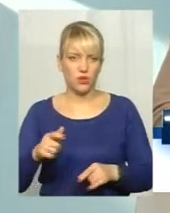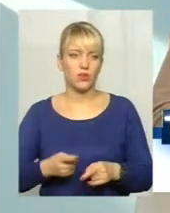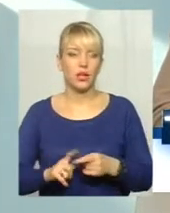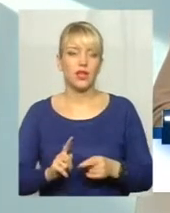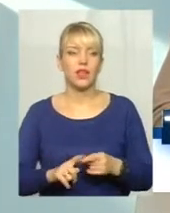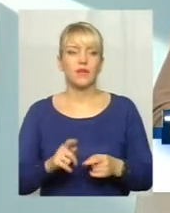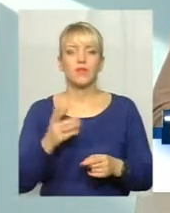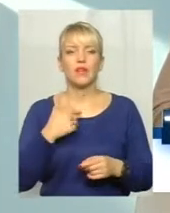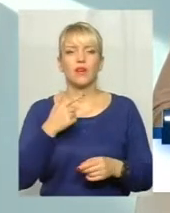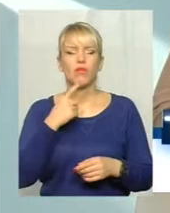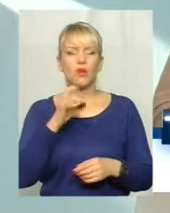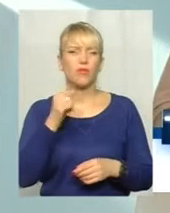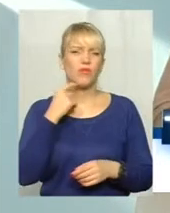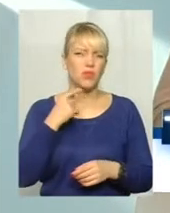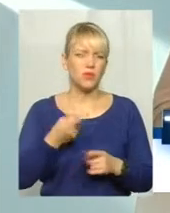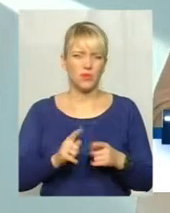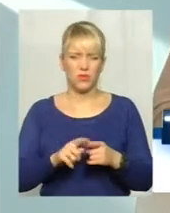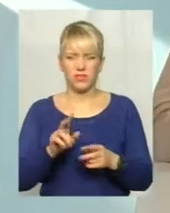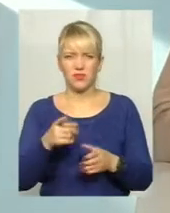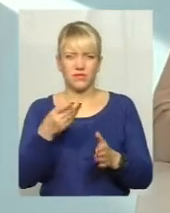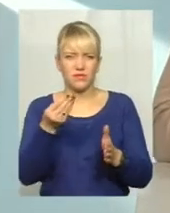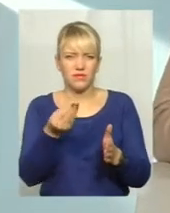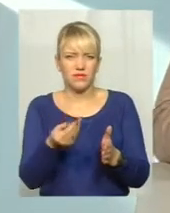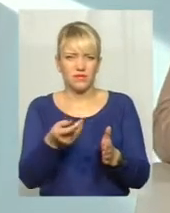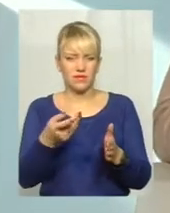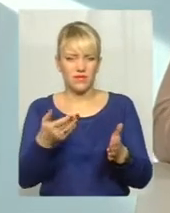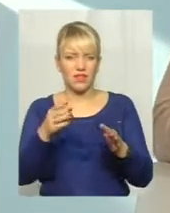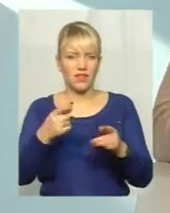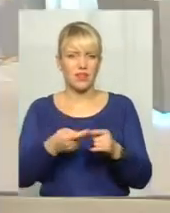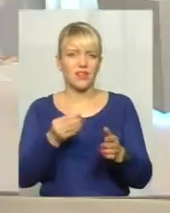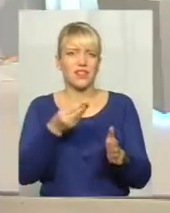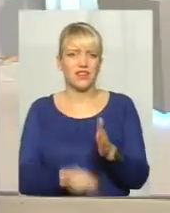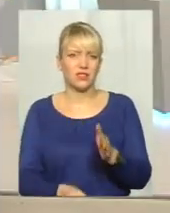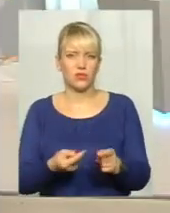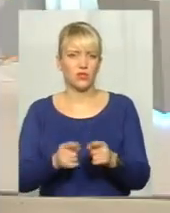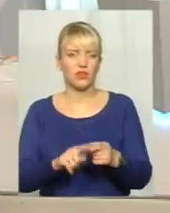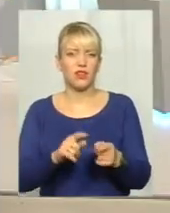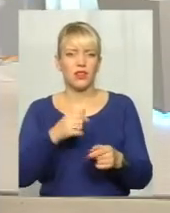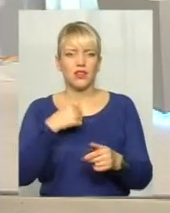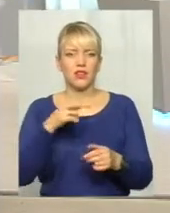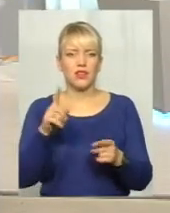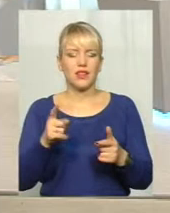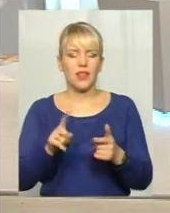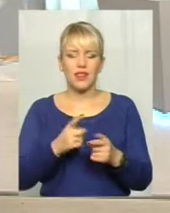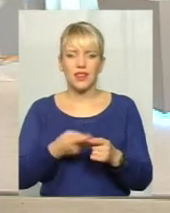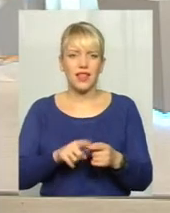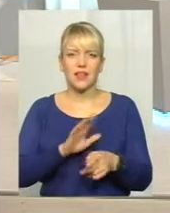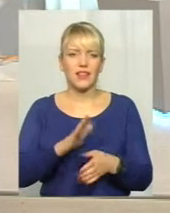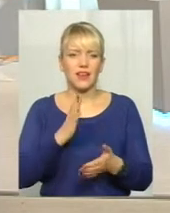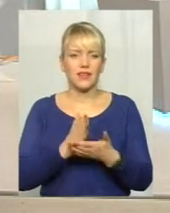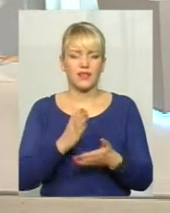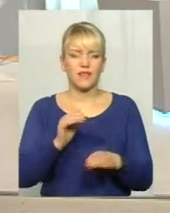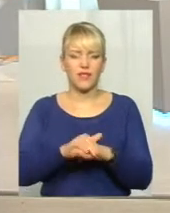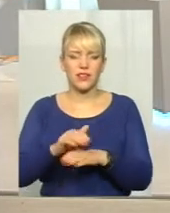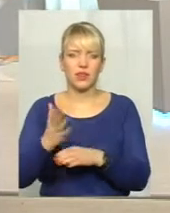про випивку, яку там пропонували. Це, як мінімум, було низько, і це не є ті факти, які би там хотіли, ну, які сильно впливають якось на слідство і так далі, але є